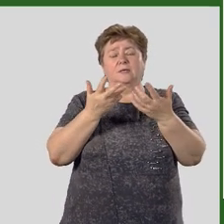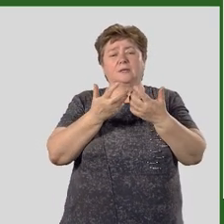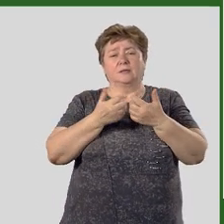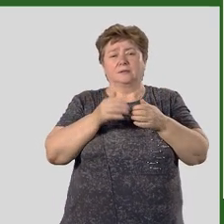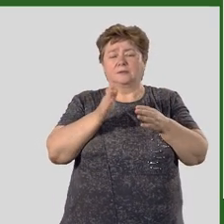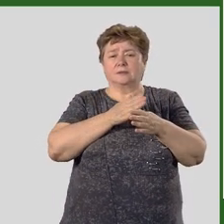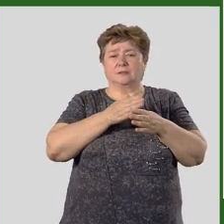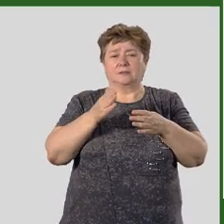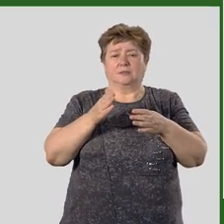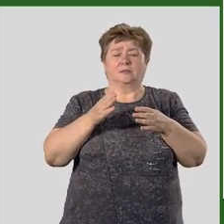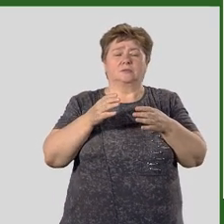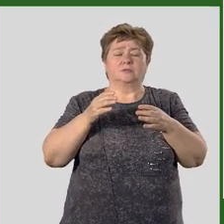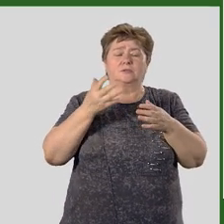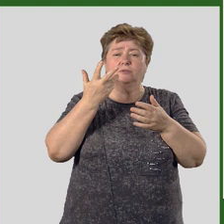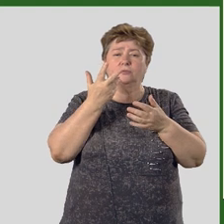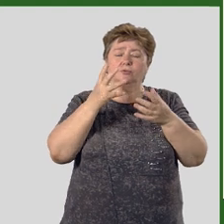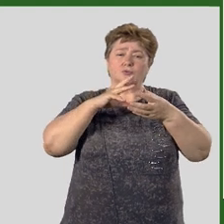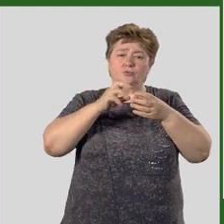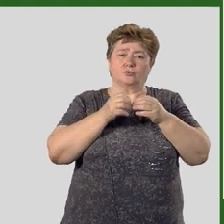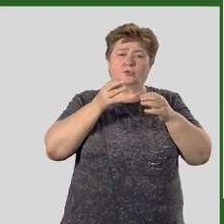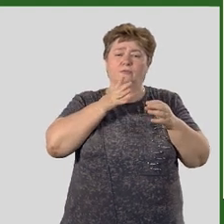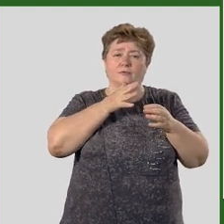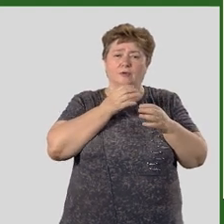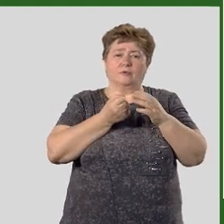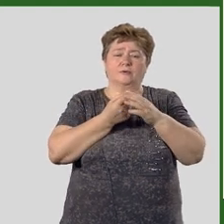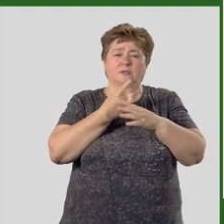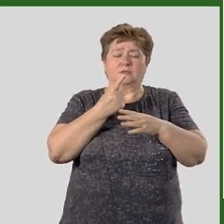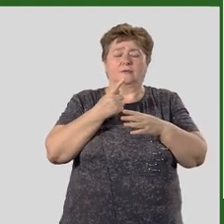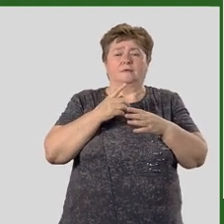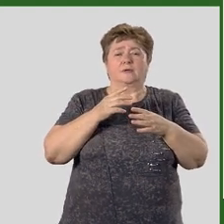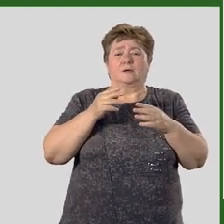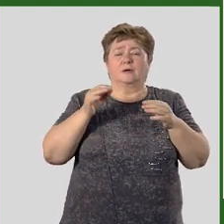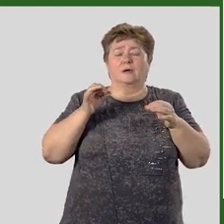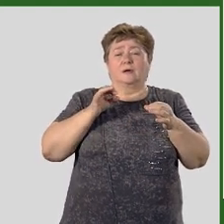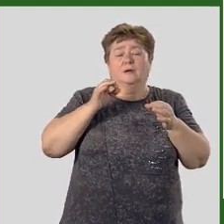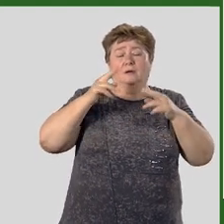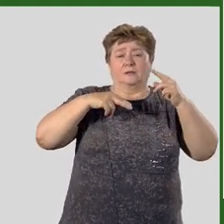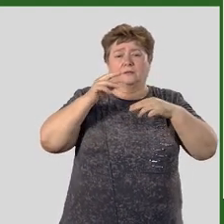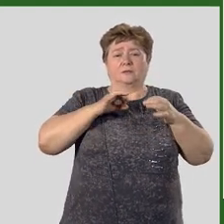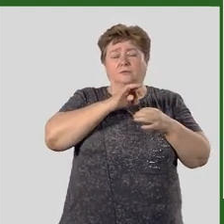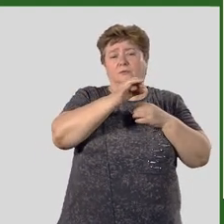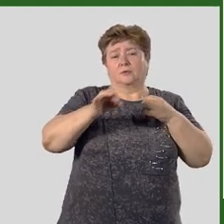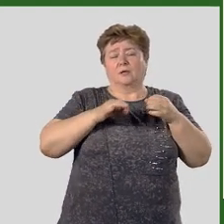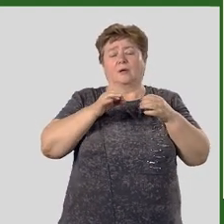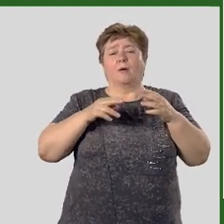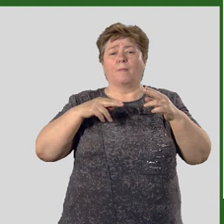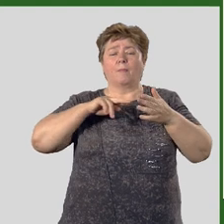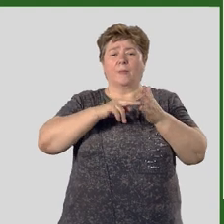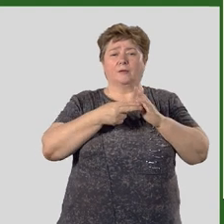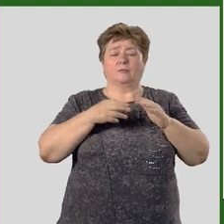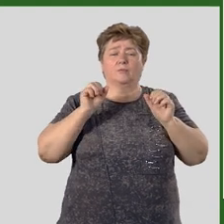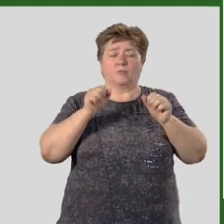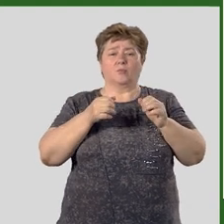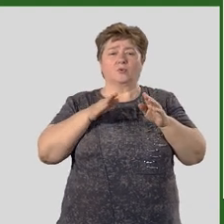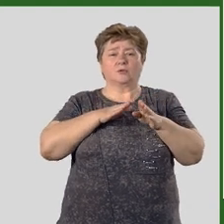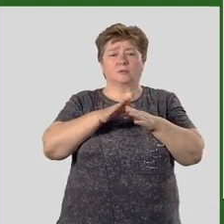классифицируются с учетом их времени и причин возникновения архитектурной планировки. Такую классификацию